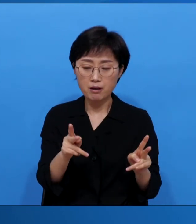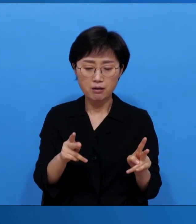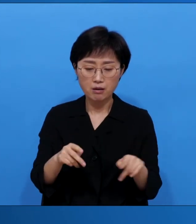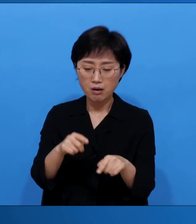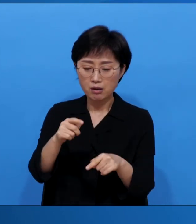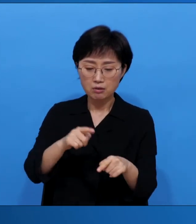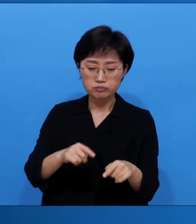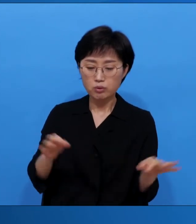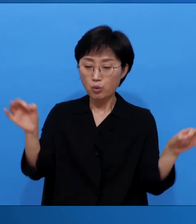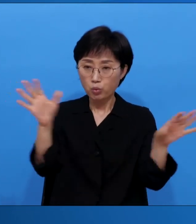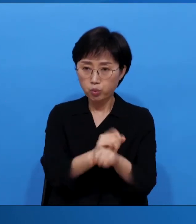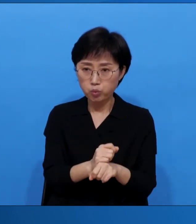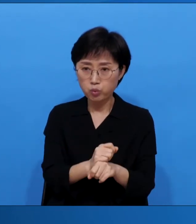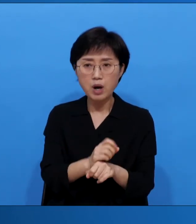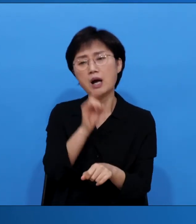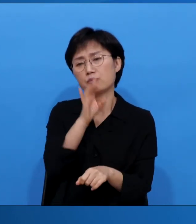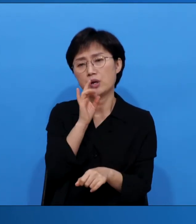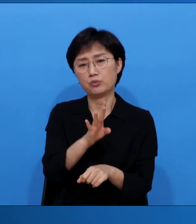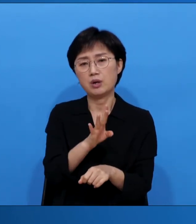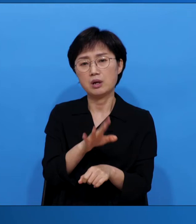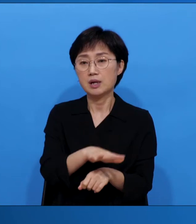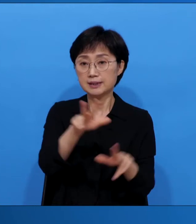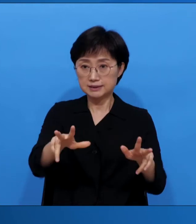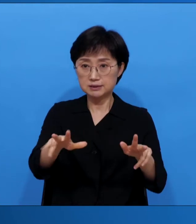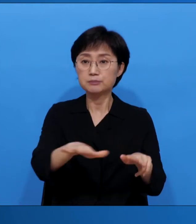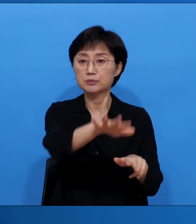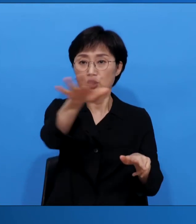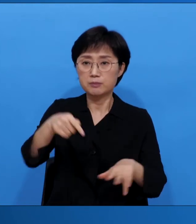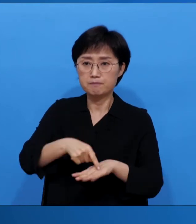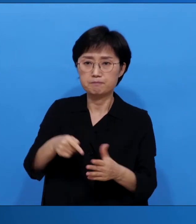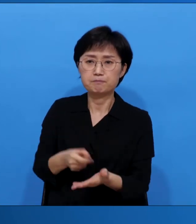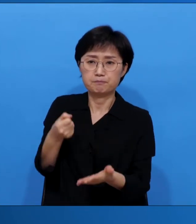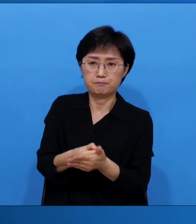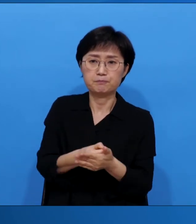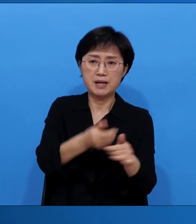후대가 일어나지 않도록 우리가 결단해야 할 때입니다.